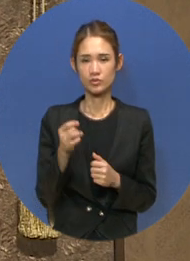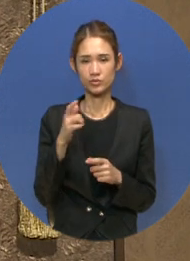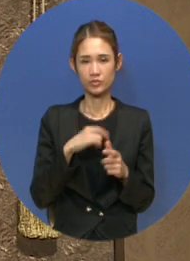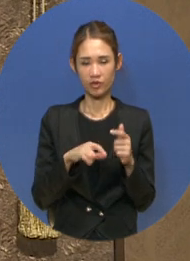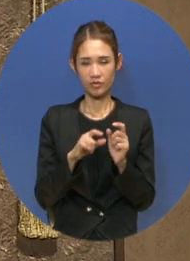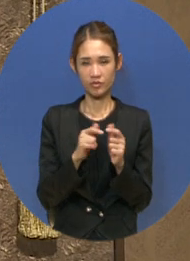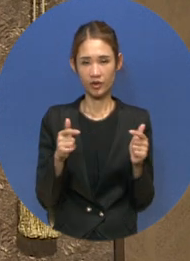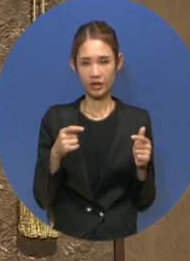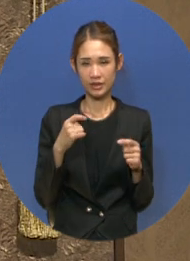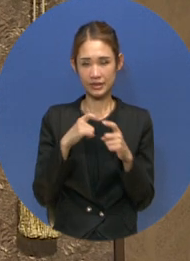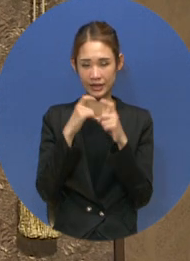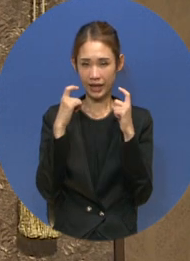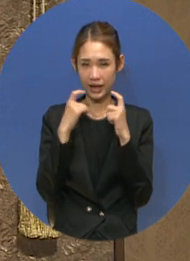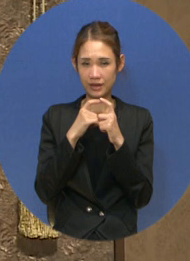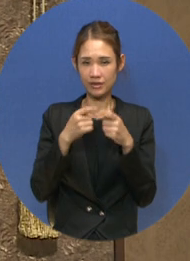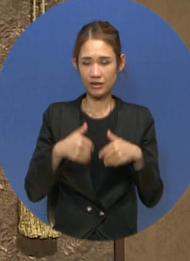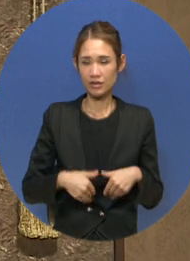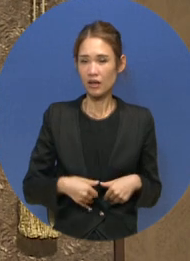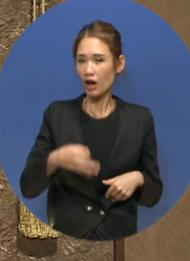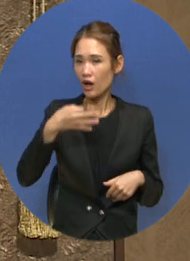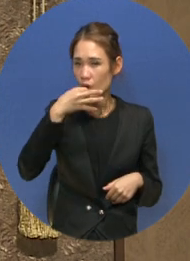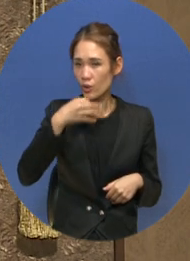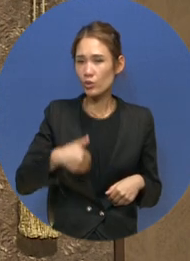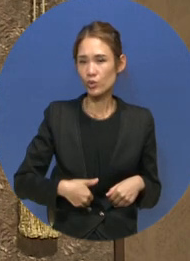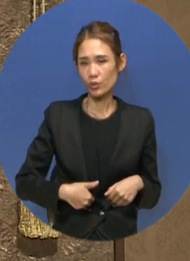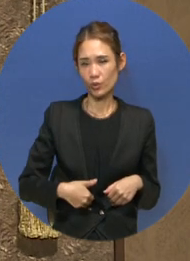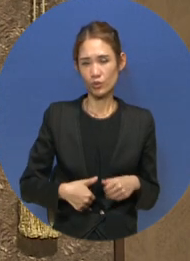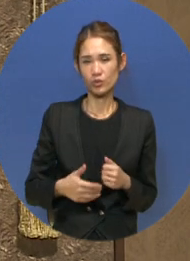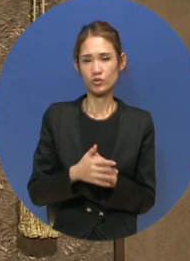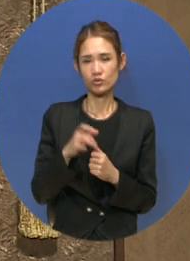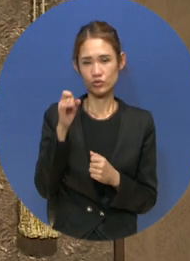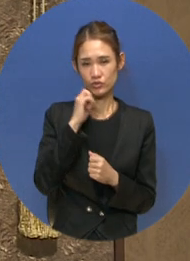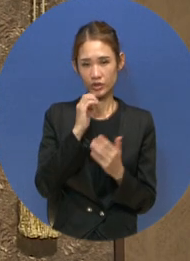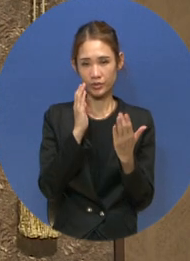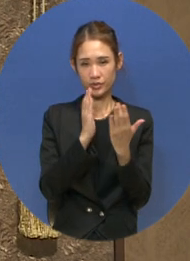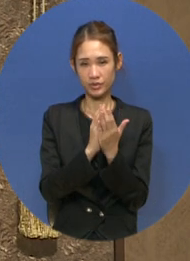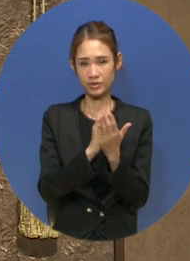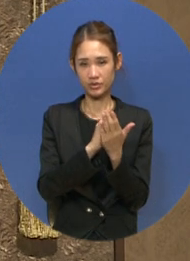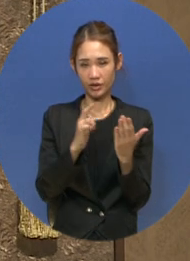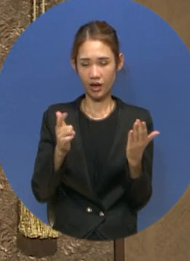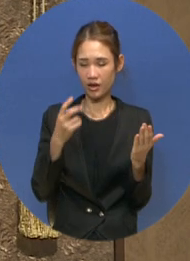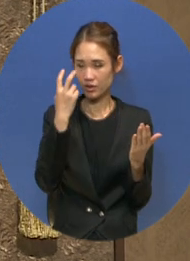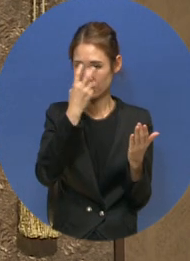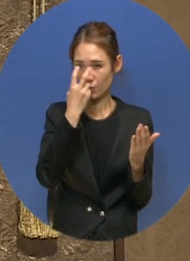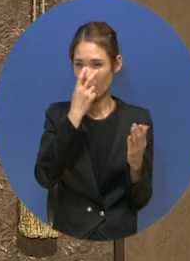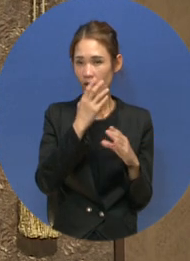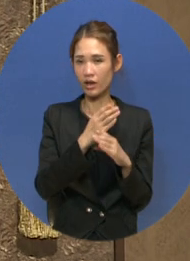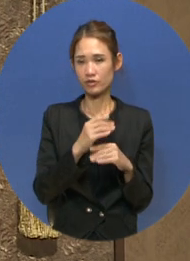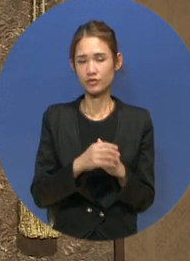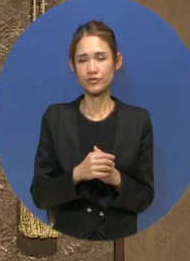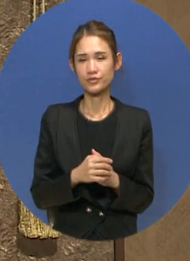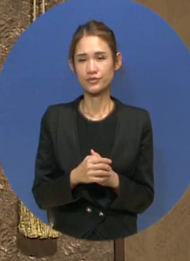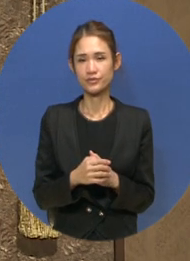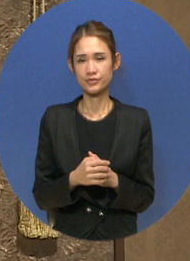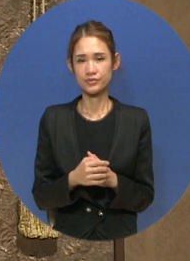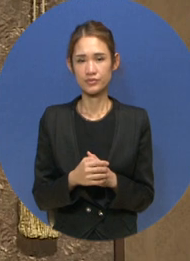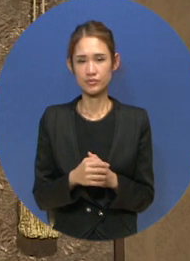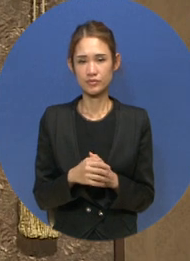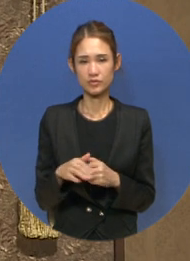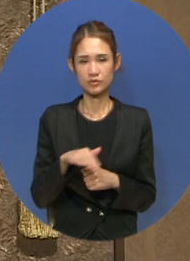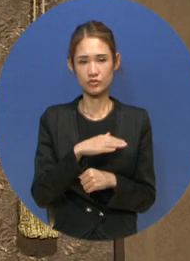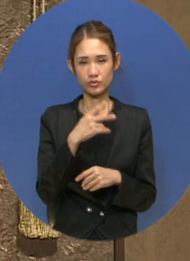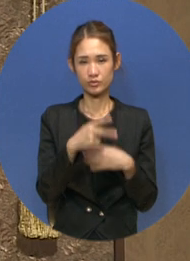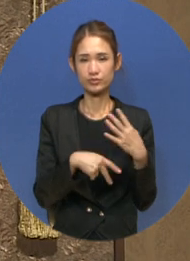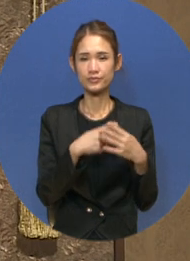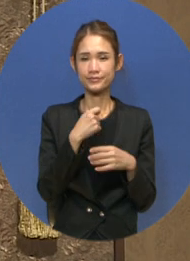다양한 개인의 욕구와 또 취미에 맞는 부분들을 다양하게 조사하는 건데요. 우리가